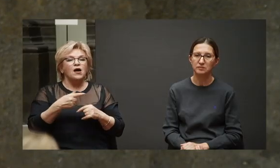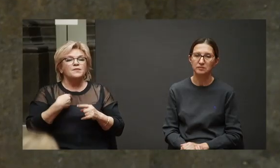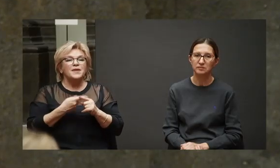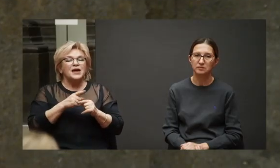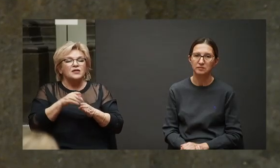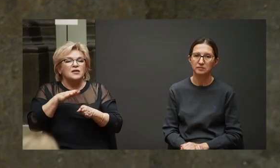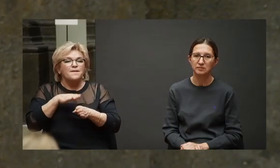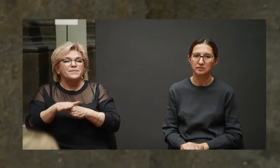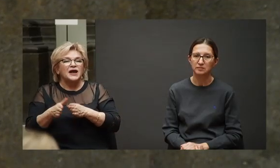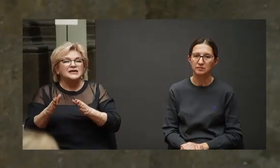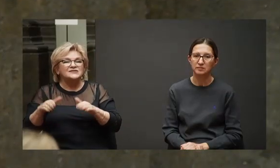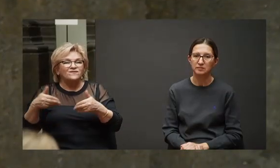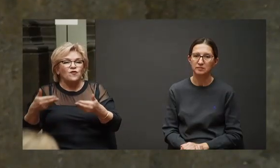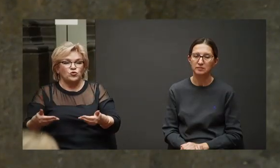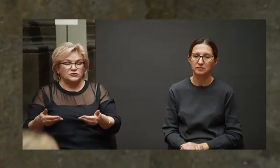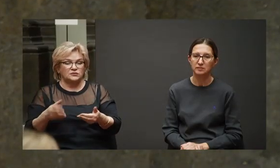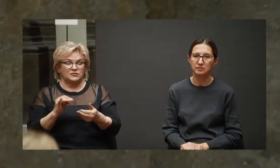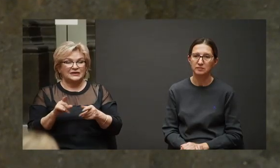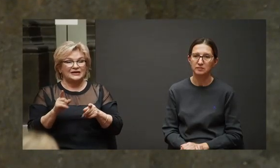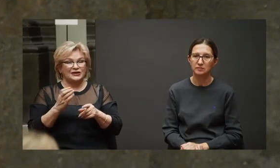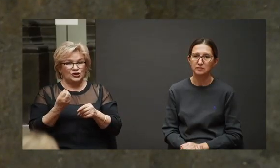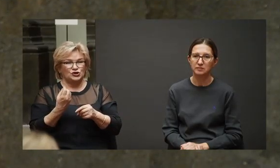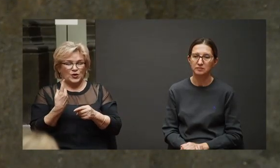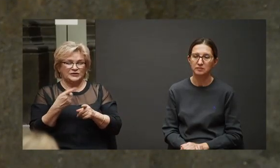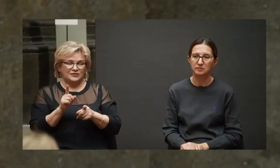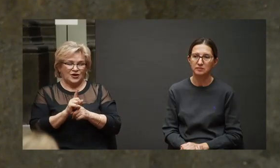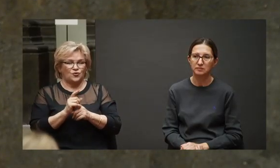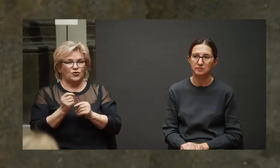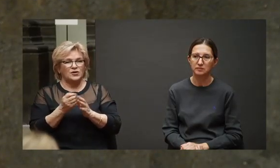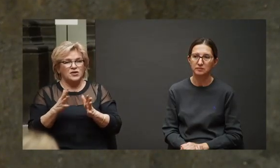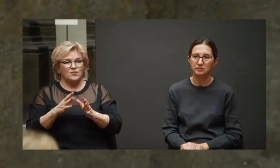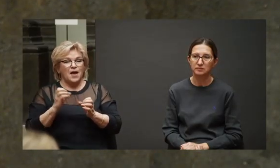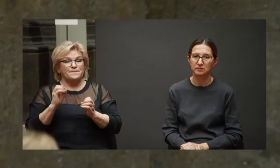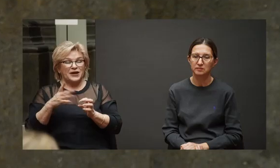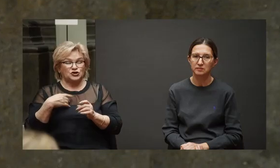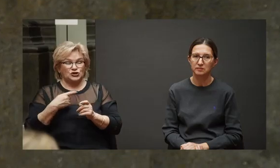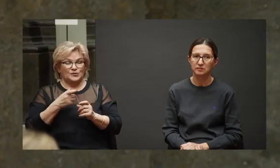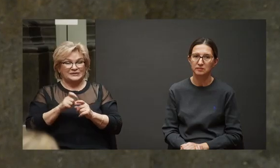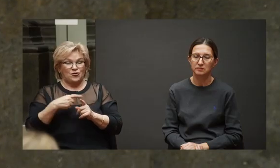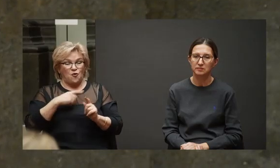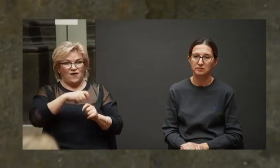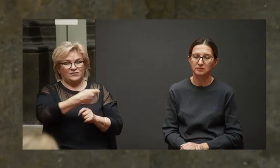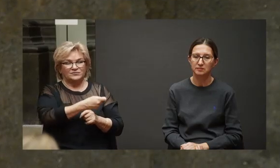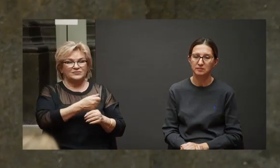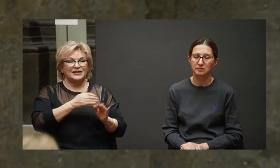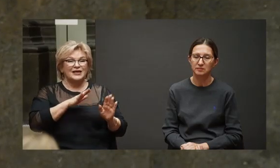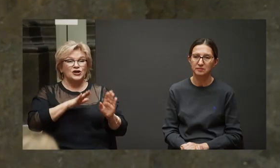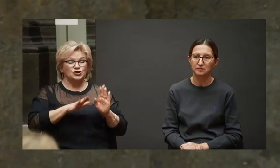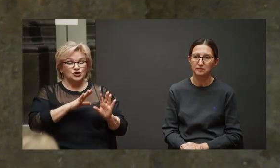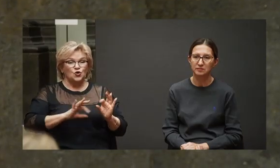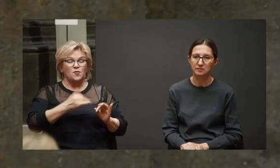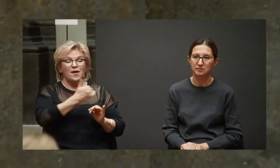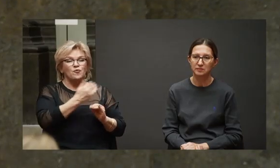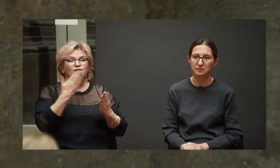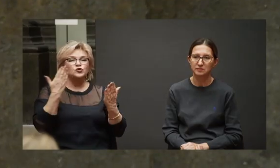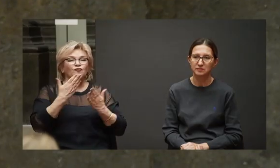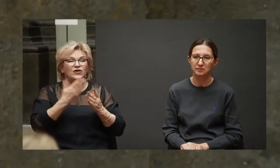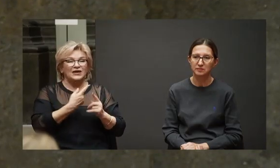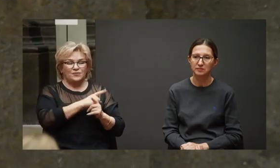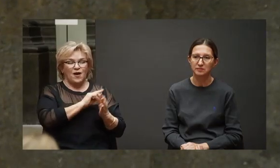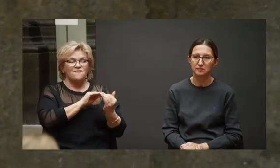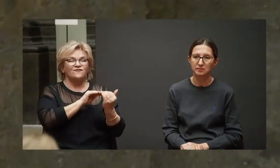производим. Вот. И еще одно такое небольшое, прежде чем я передам слово режиссеру как раз по поводу его фильма, в который как